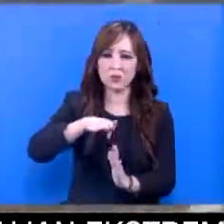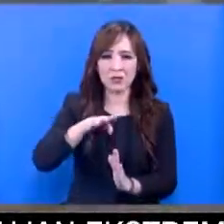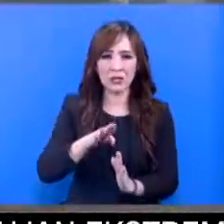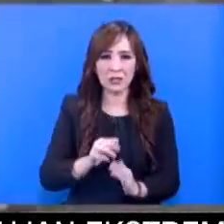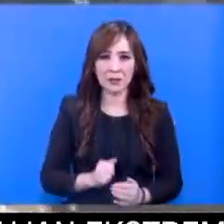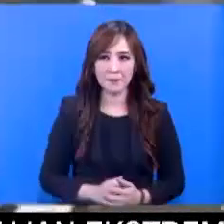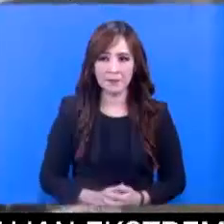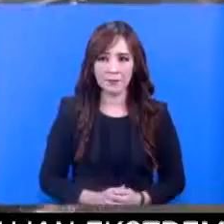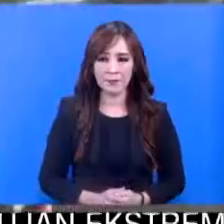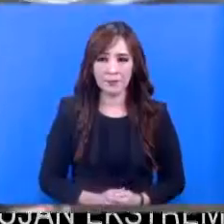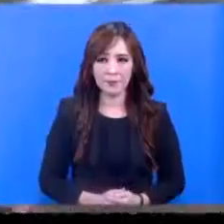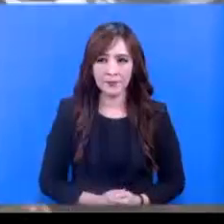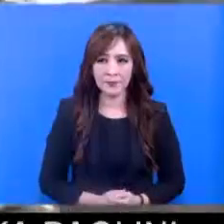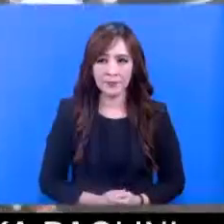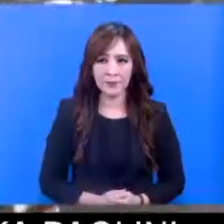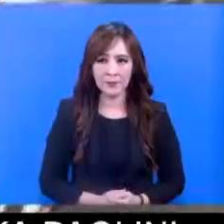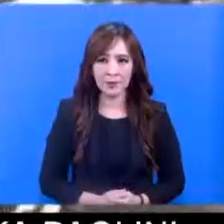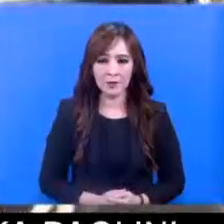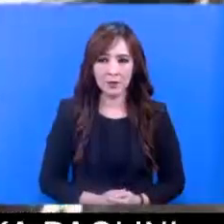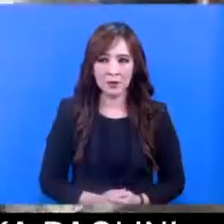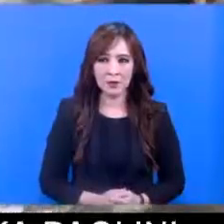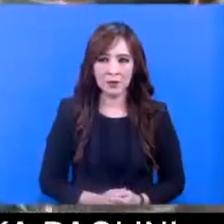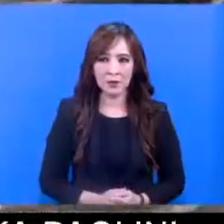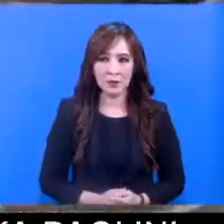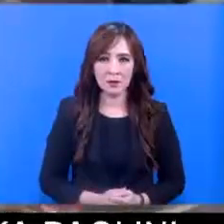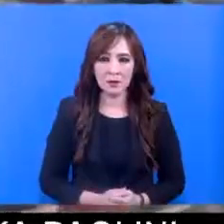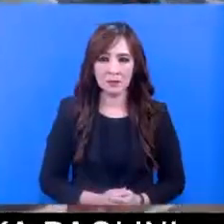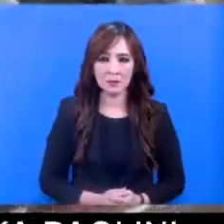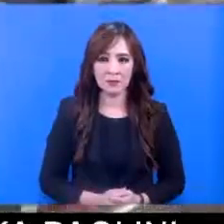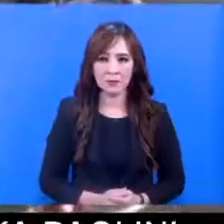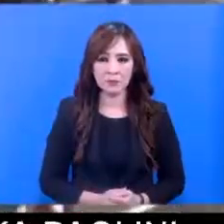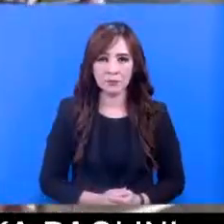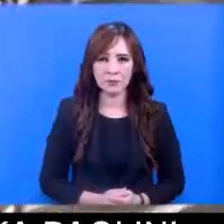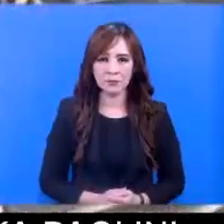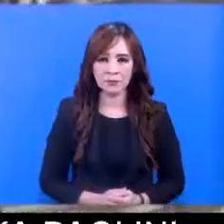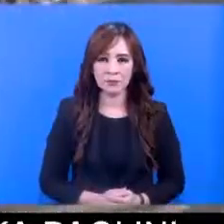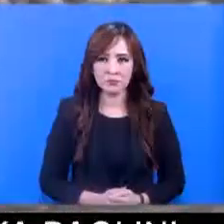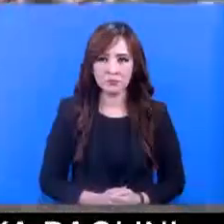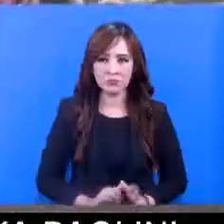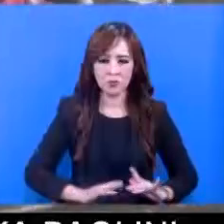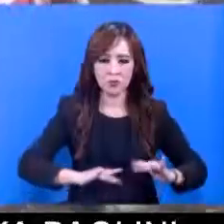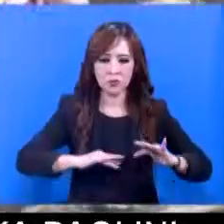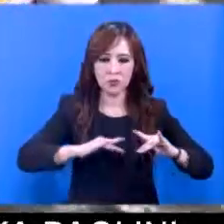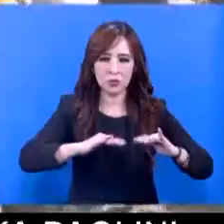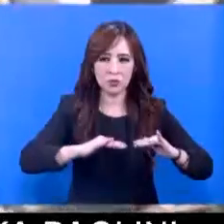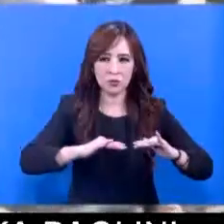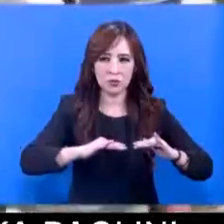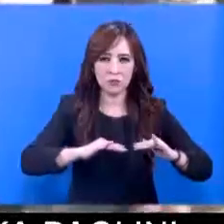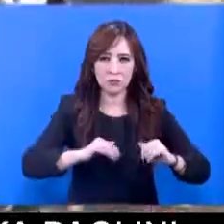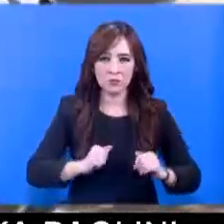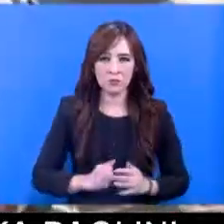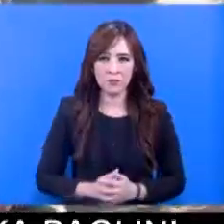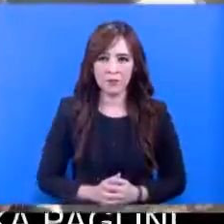Sulit, Pak. Mau arah pulang. Ini motornya mogok, Pak? Iya, mogok situ. Karena banjir, Pak? Iya. Ya,